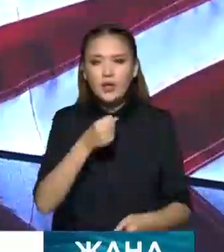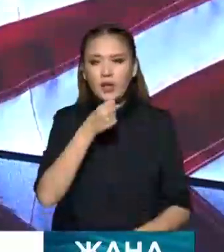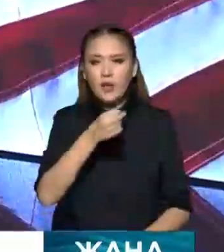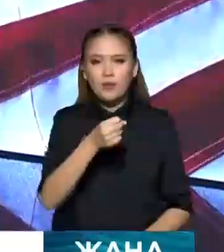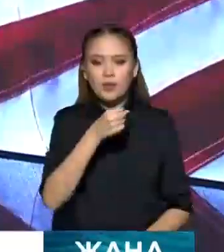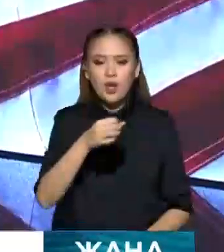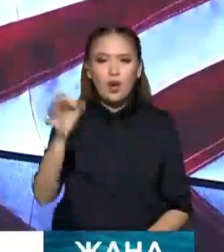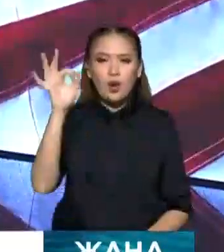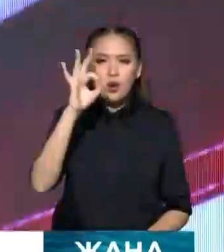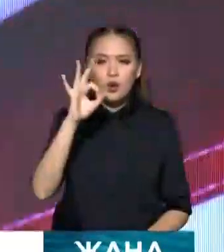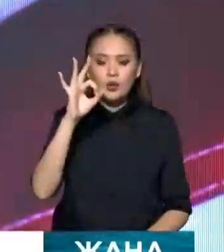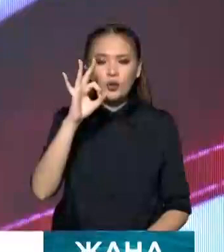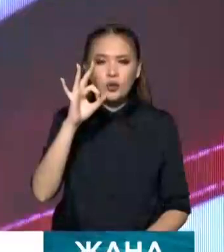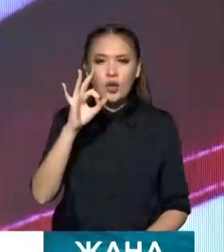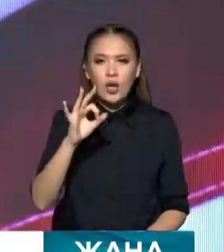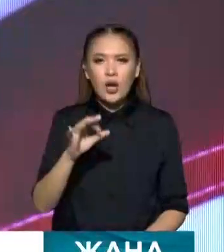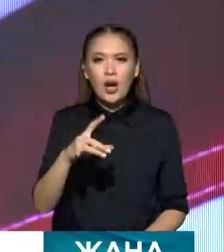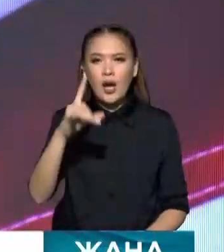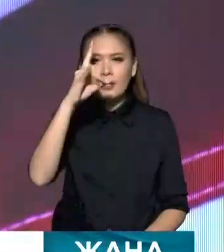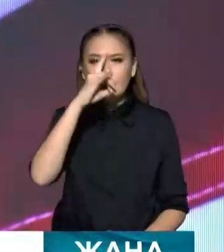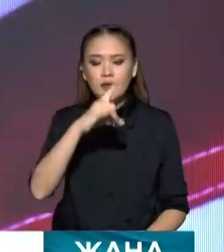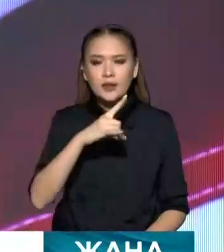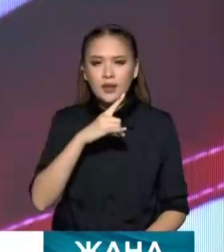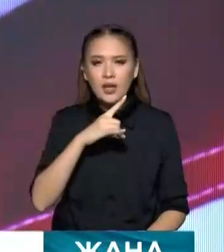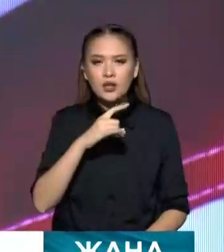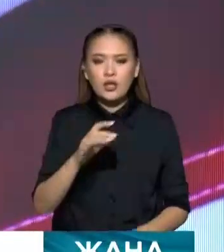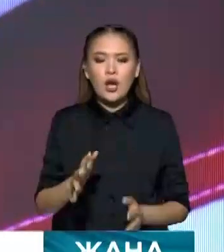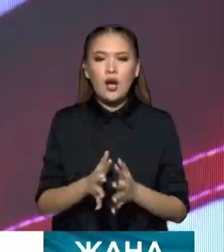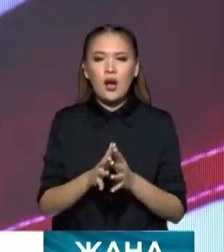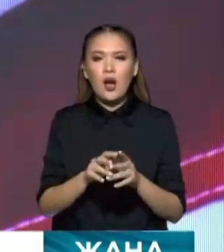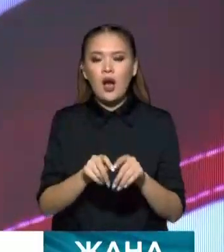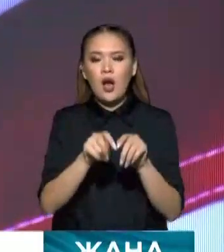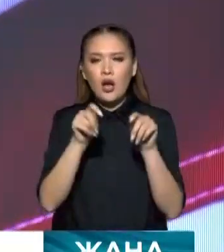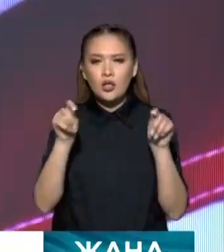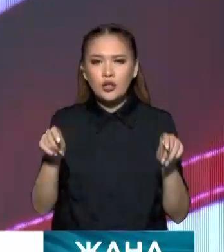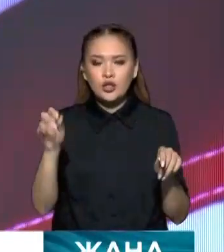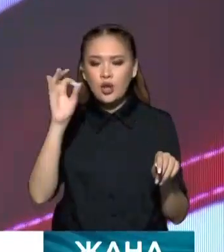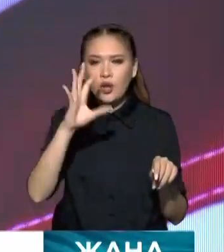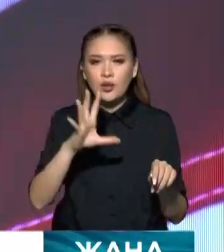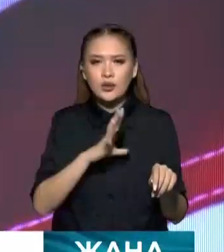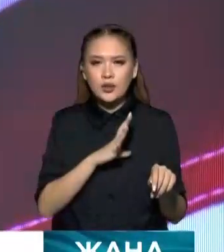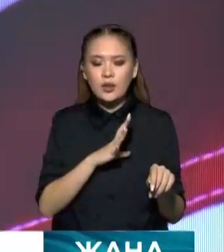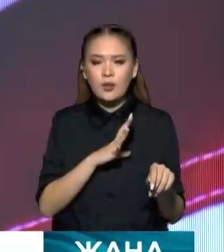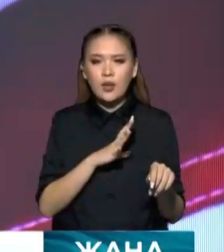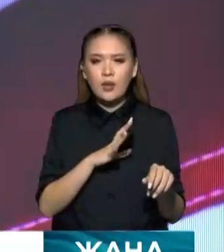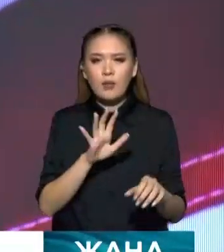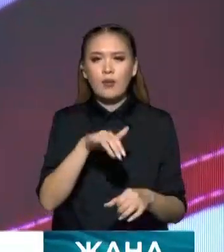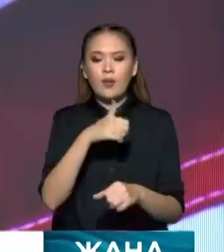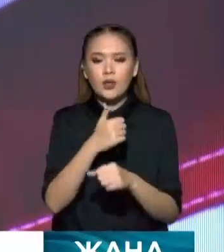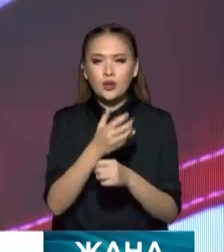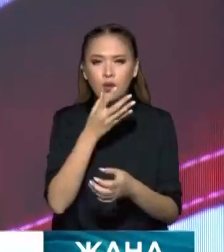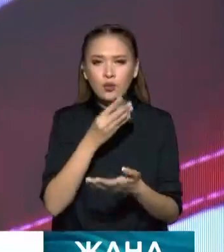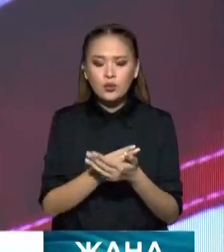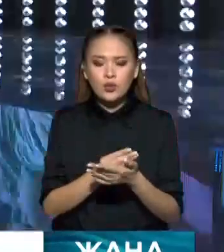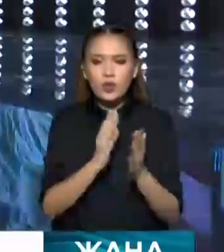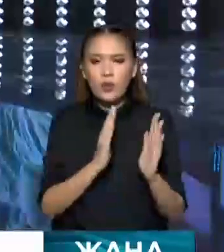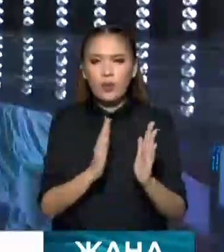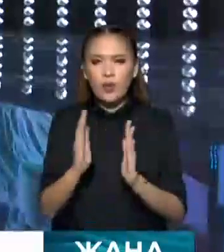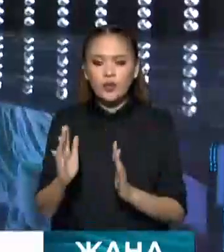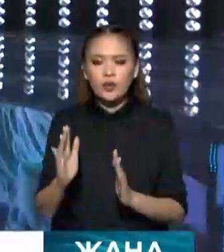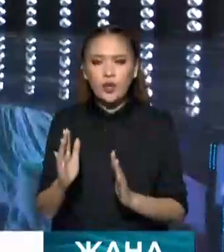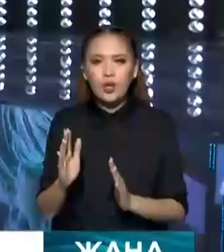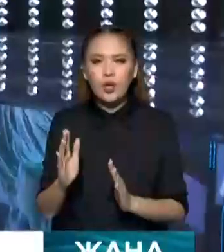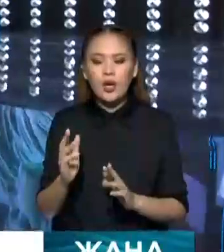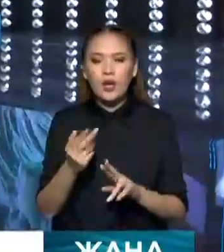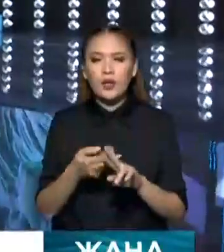negizgi özektiligi Kazakstan aşıq demokratiyalı özünün басты талаптарына берік қағидаттарын ұстанатынын.